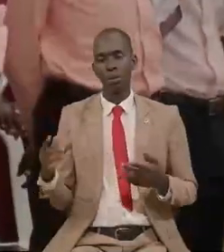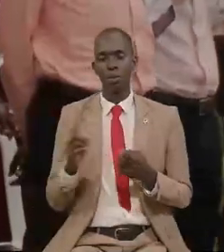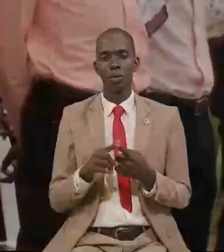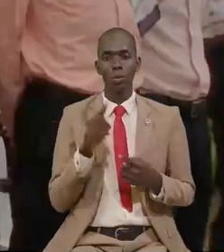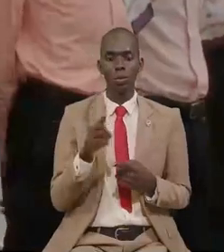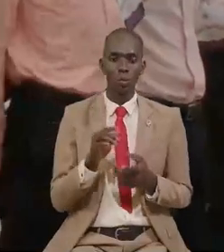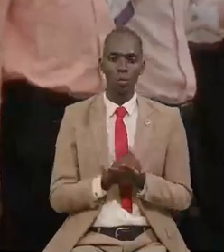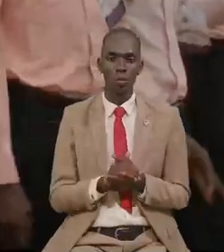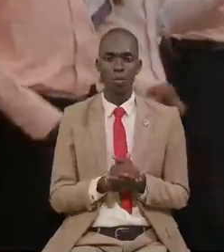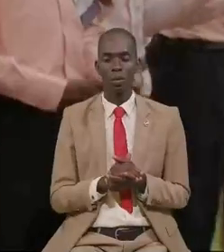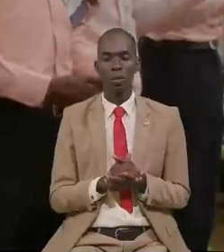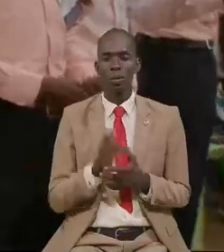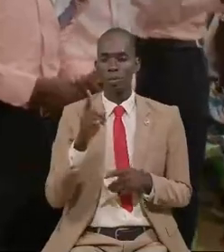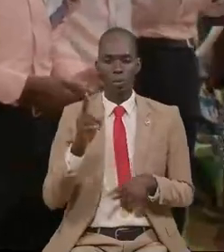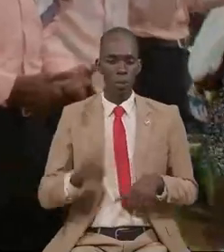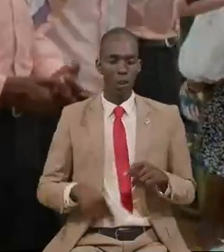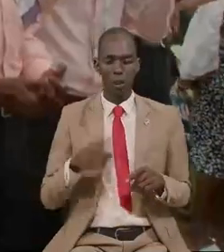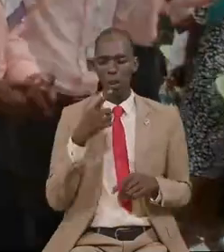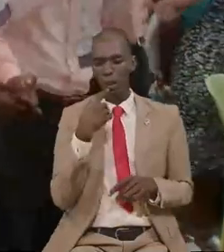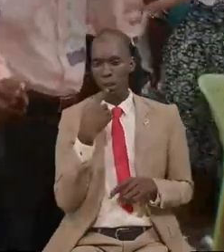Tu ne peux pas dire je suis désolé